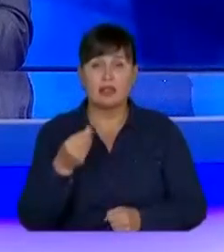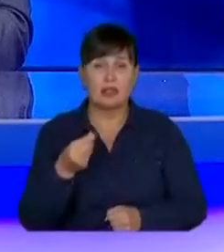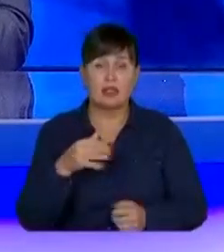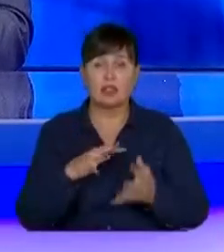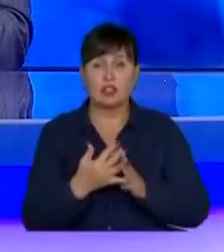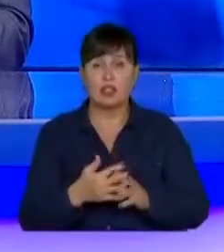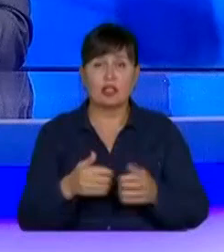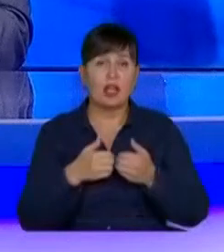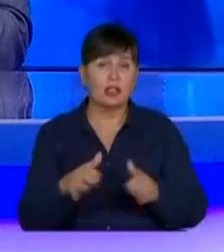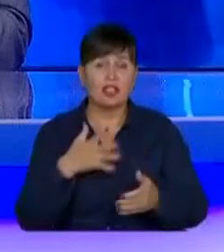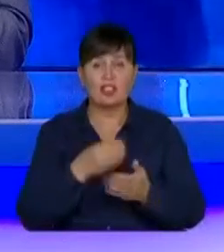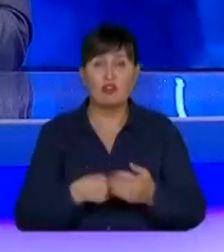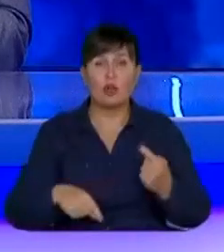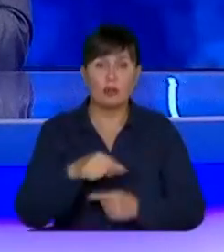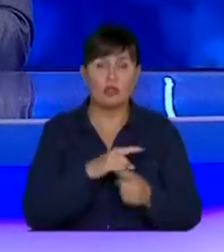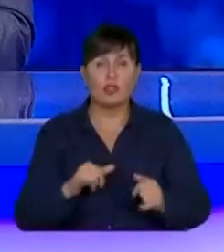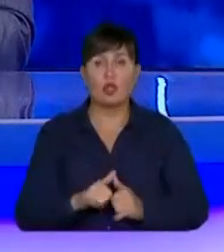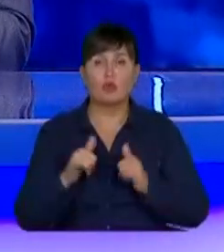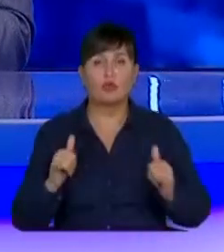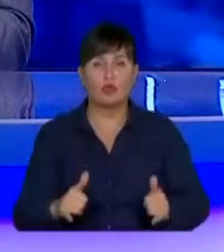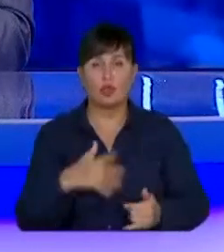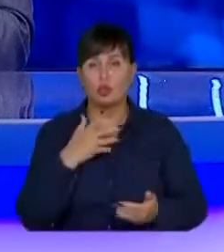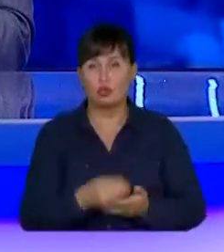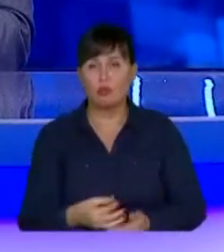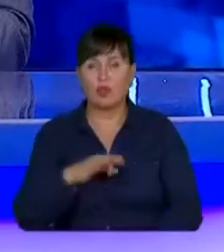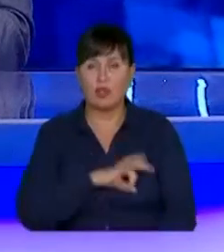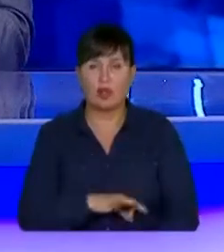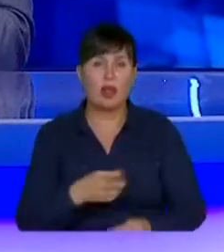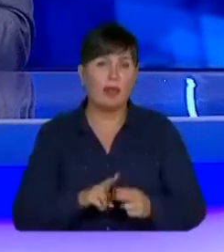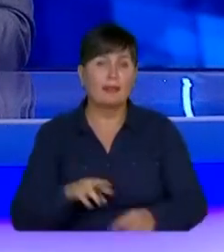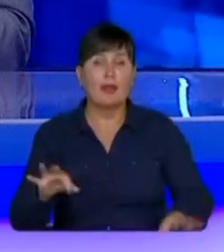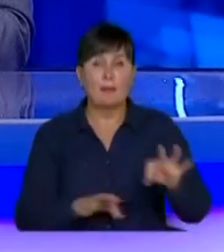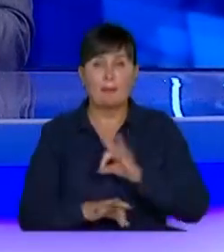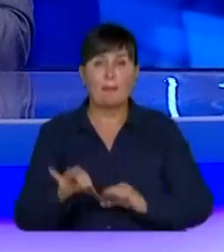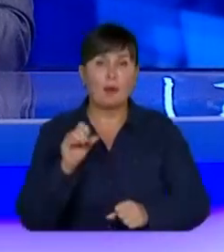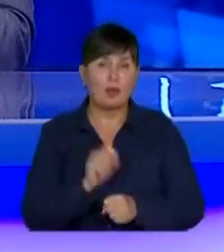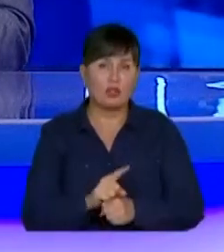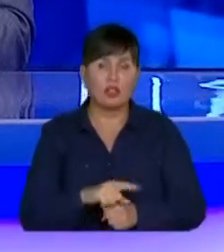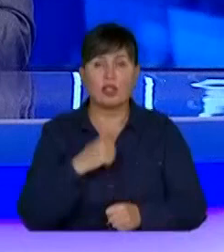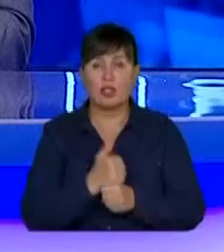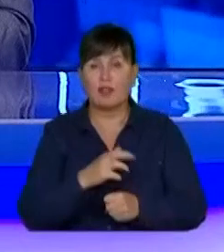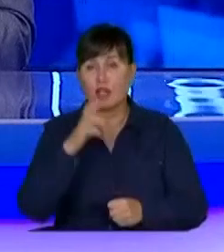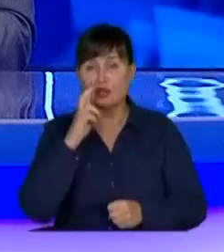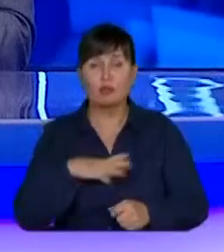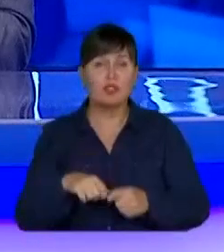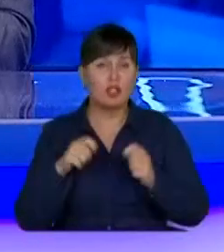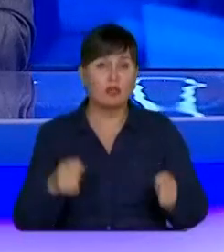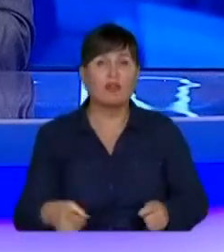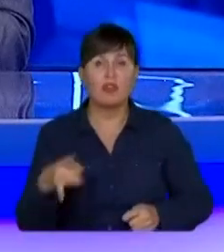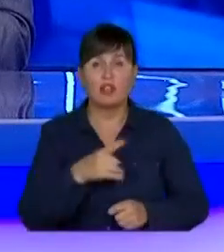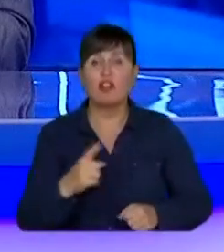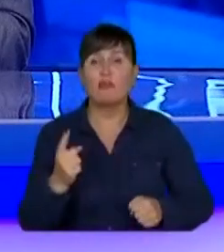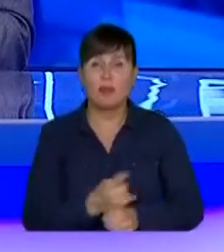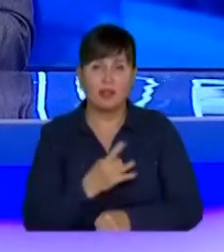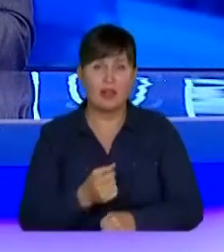сельчане открывают свой бизнес и увеличивают собственные доходы. Этот проект по поручению главы государства был запущен в регионе